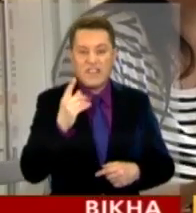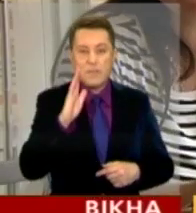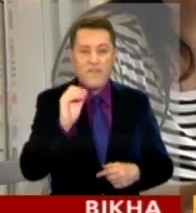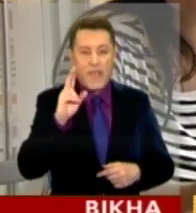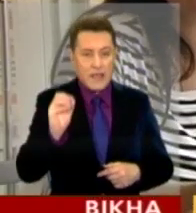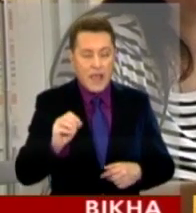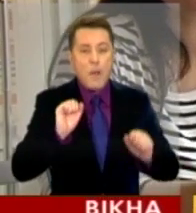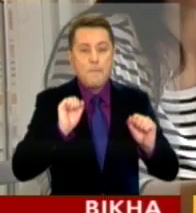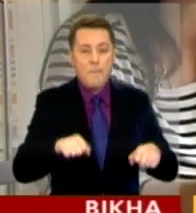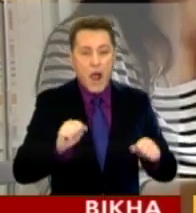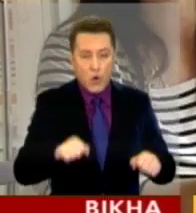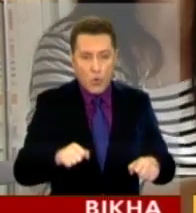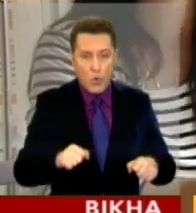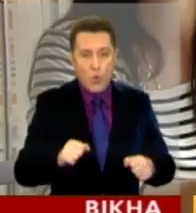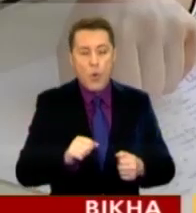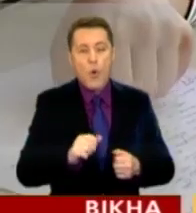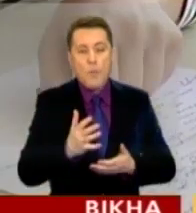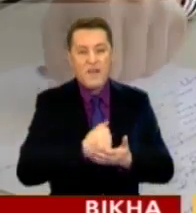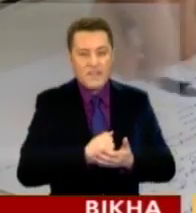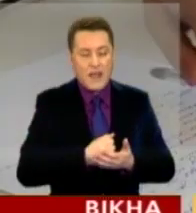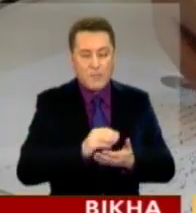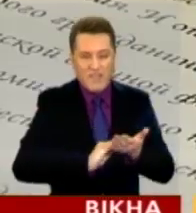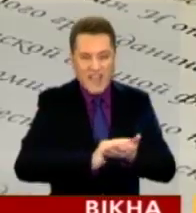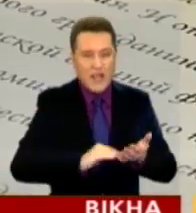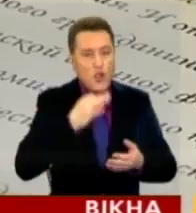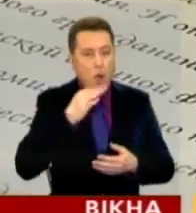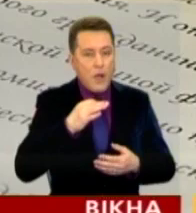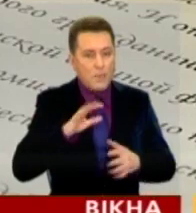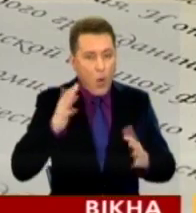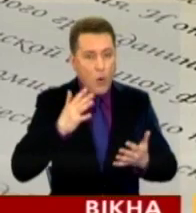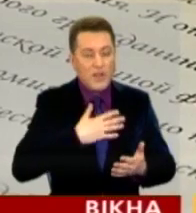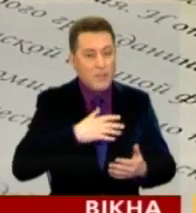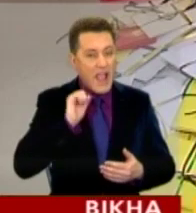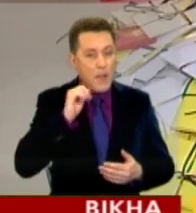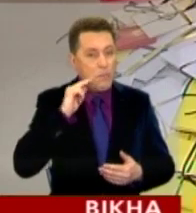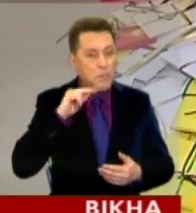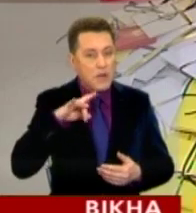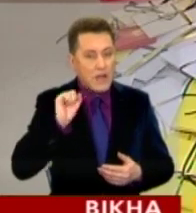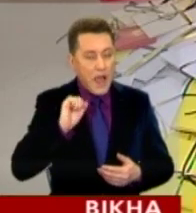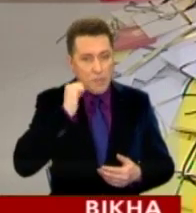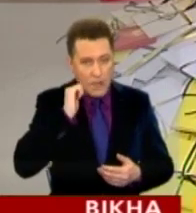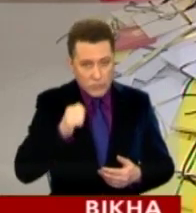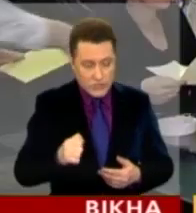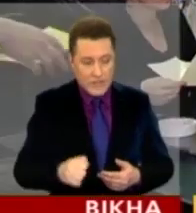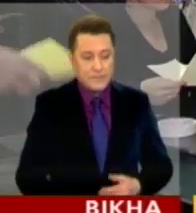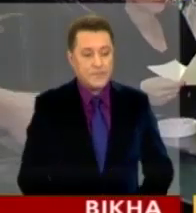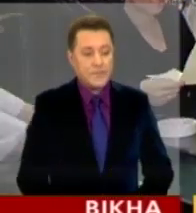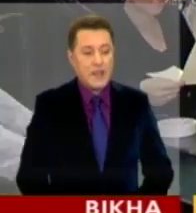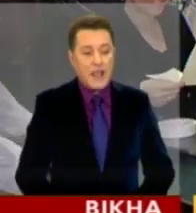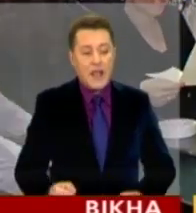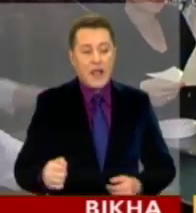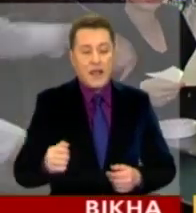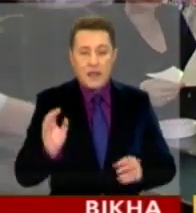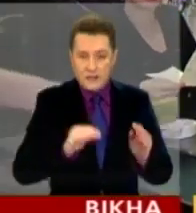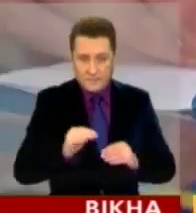вот я могу повторить вот опыт моей прабабушки. Написане рукою і роздруковане з електронки листоноші волонтери збирають докупи, і щоб солдатам